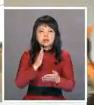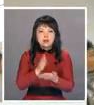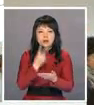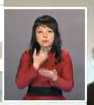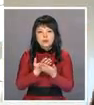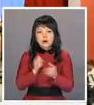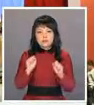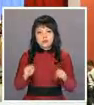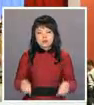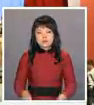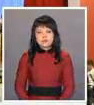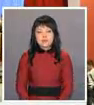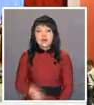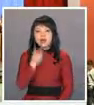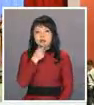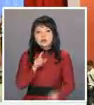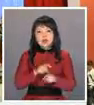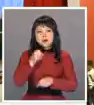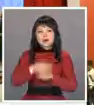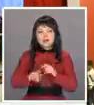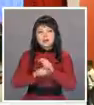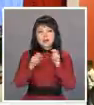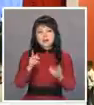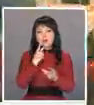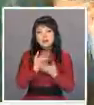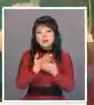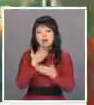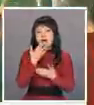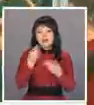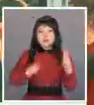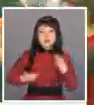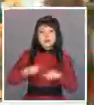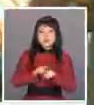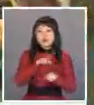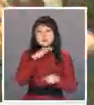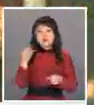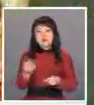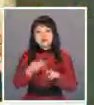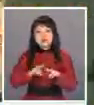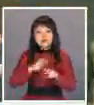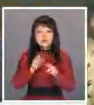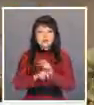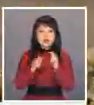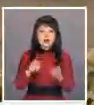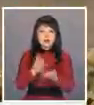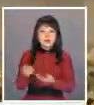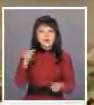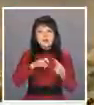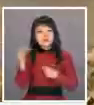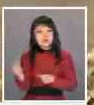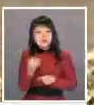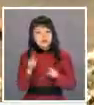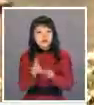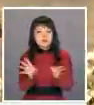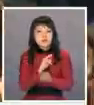100,000 теңгелік көлемінде беріледі. Этномәдени орталықтардың өнерпаздары ұлттық киімдерін жаңартып, өнерге жаңаша рең беруге тырысуда. Бір бірінен